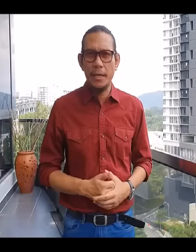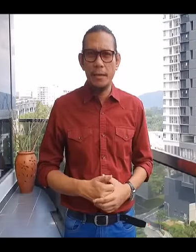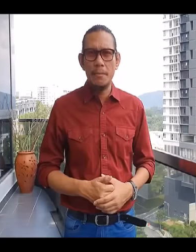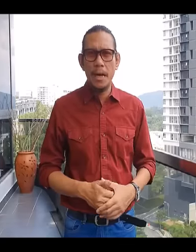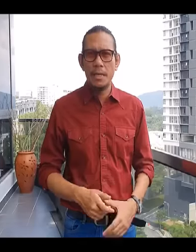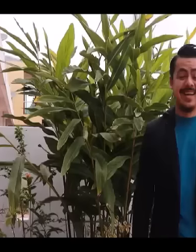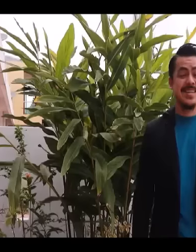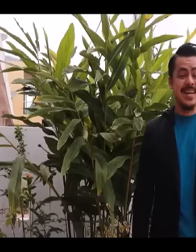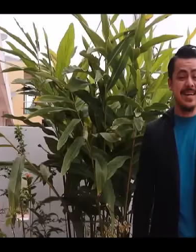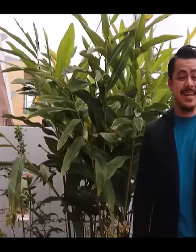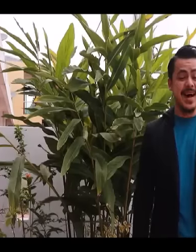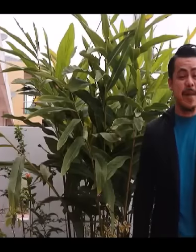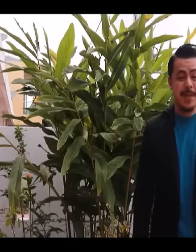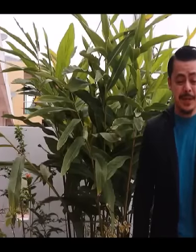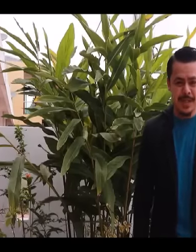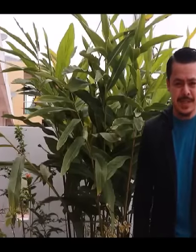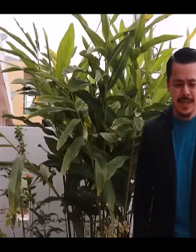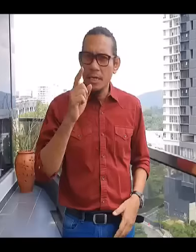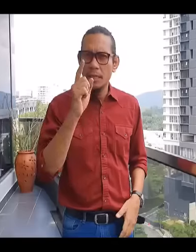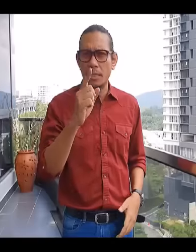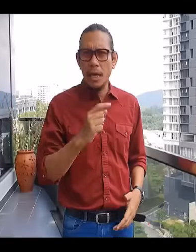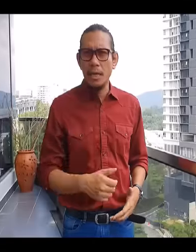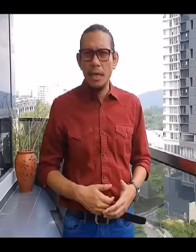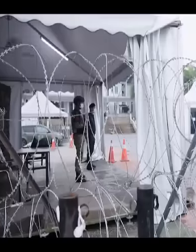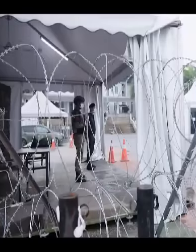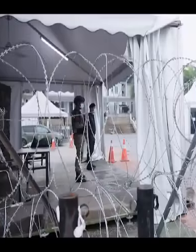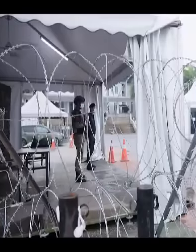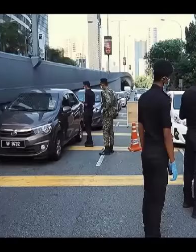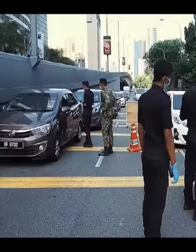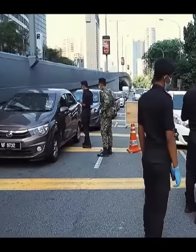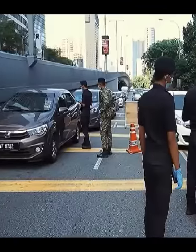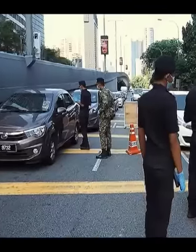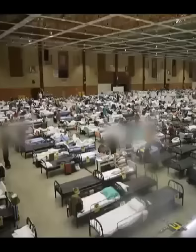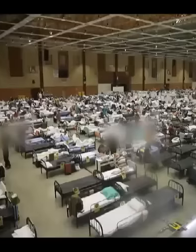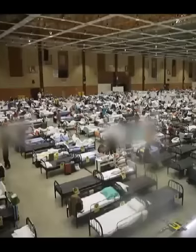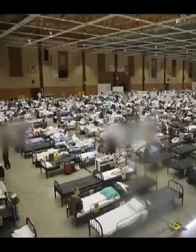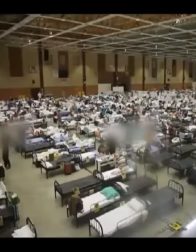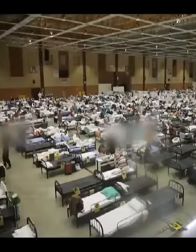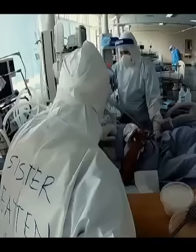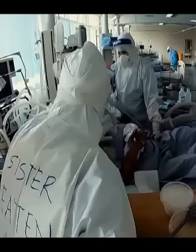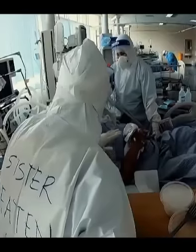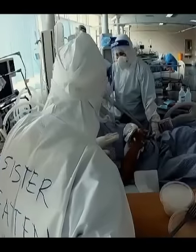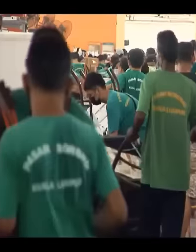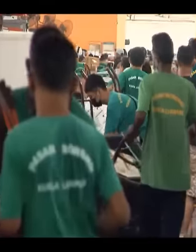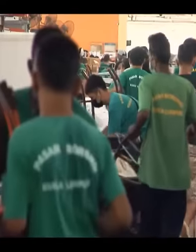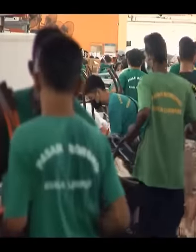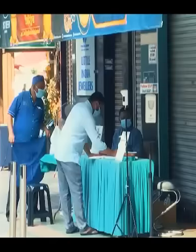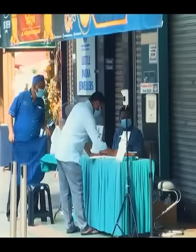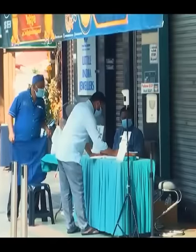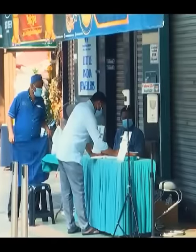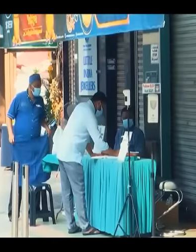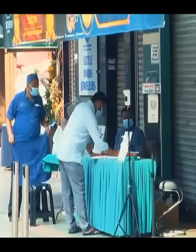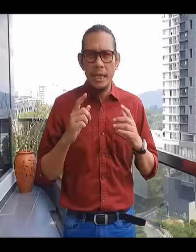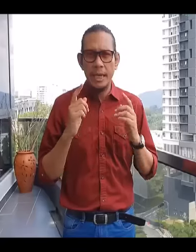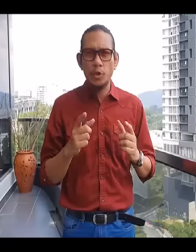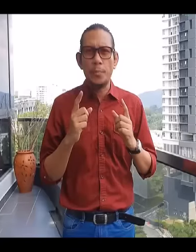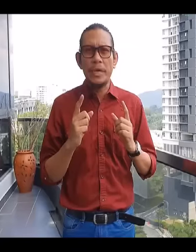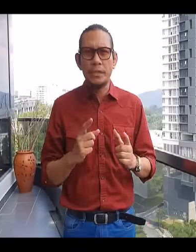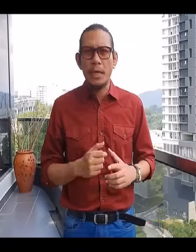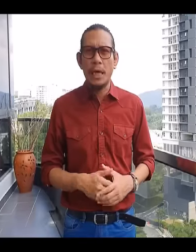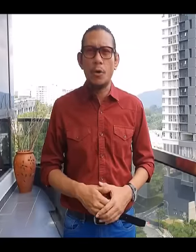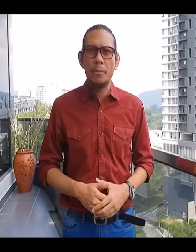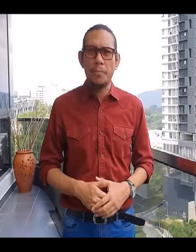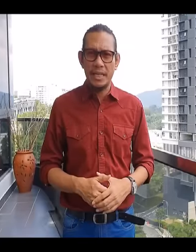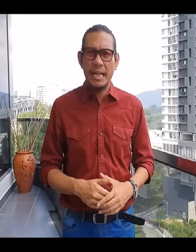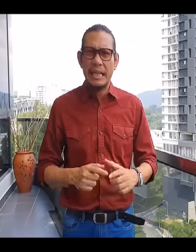Saya Khair Rahman. Dan saya Amin Idris. Sekali lagi, seluruh rakyat Malaysia diduga dengan saat yang sukar, iaitu